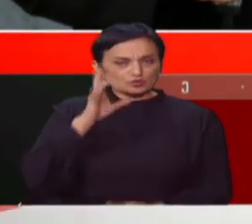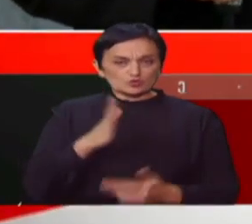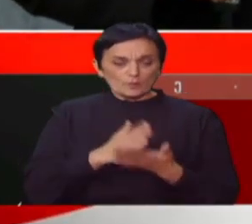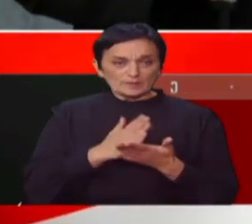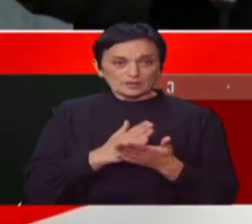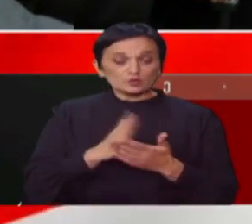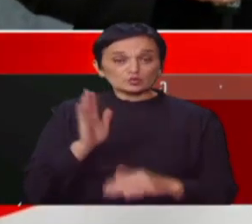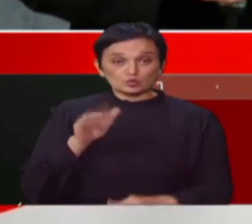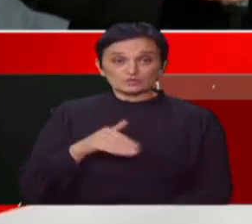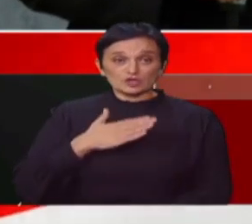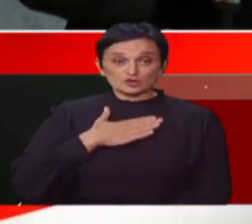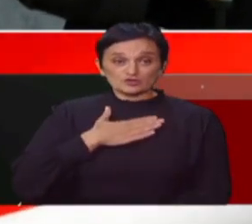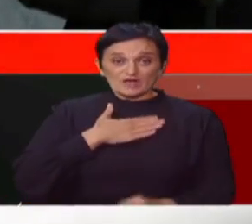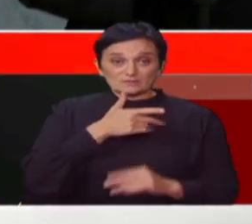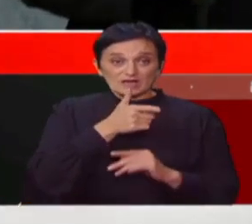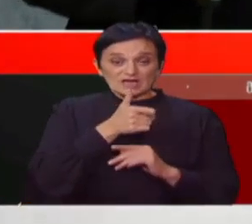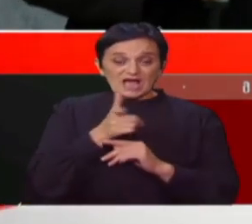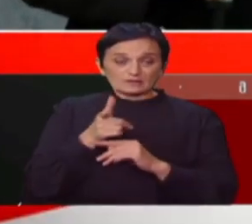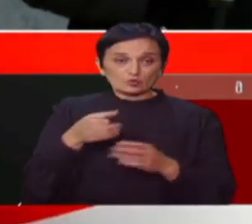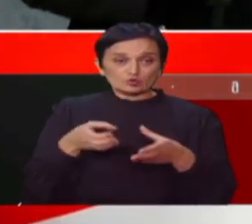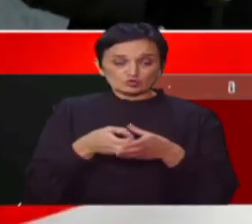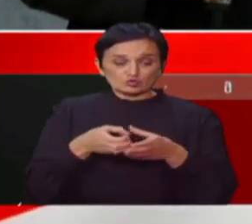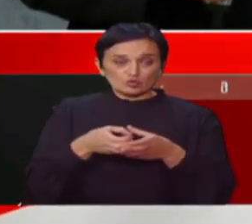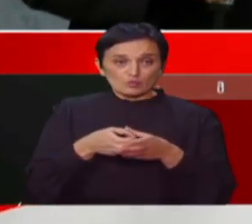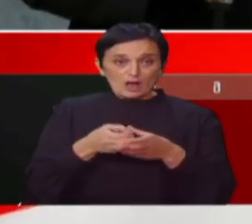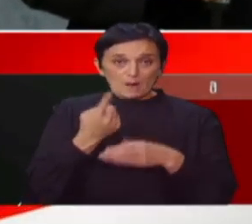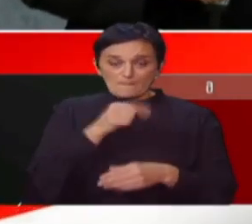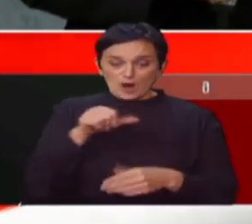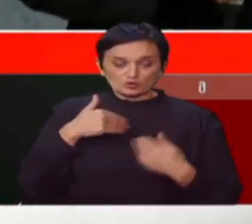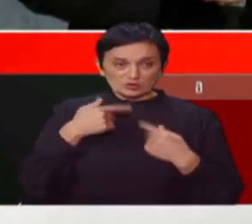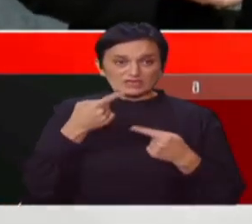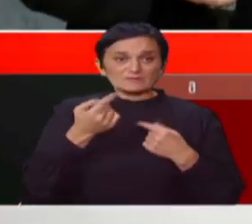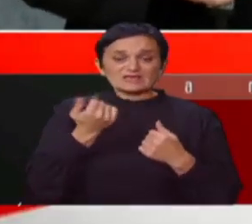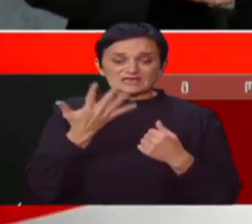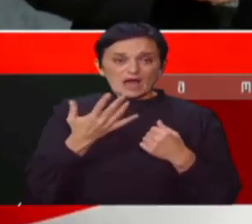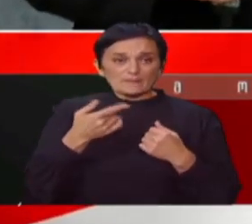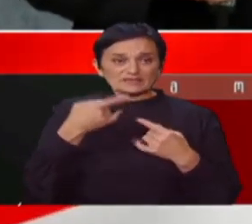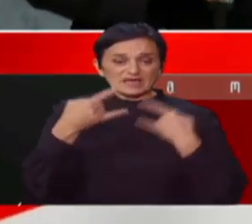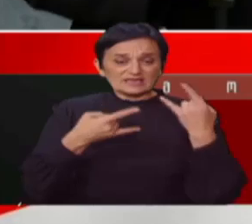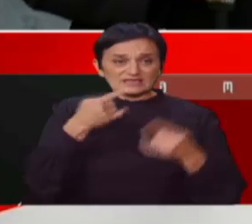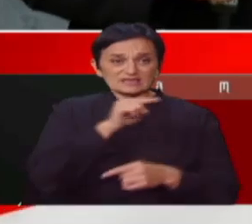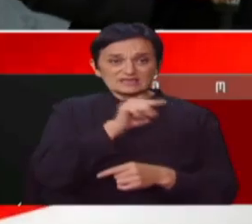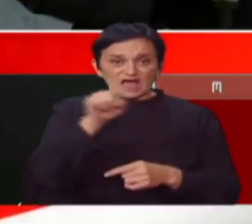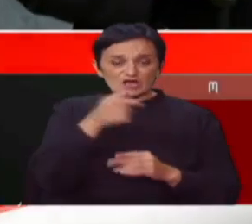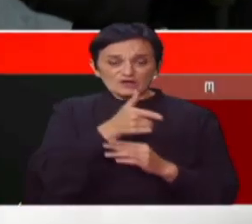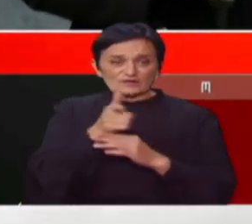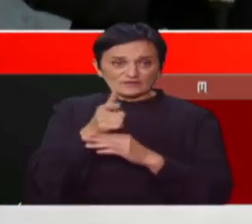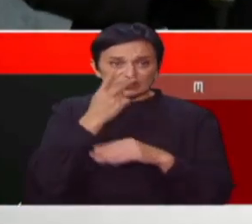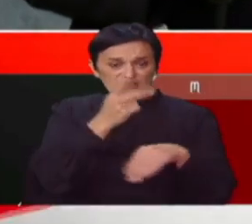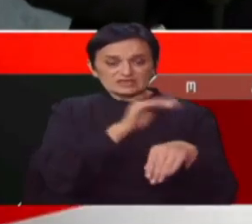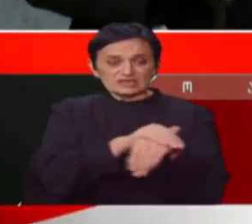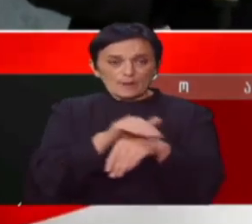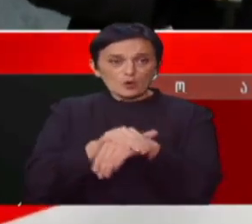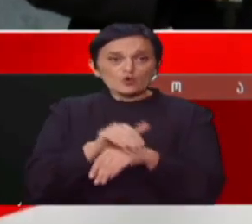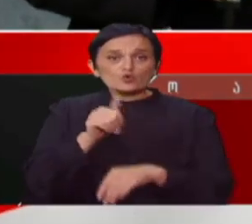Თუმცა ჩვენმა გადამღებმა ჯგუფმა და არა მარტო ჩვენმა, რამდენიმე ტელევიზიის ვიდეო კამერამ დააფიქსირა ის მომენტი,